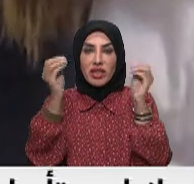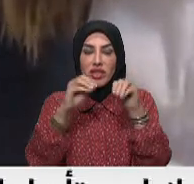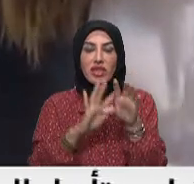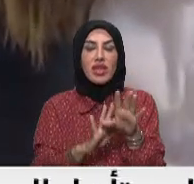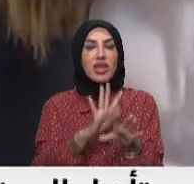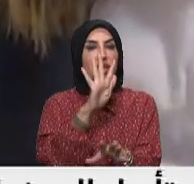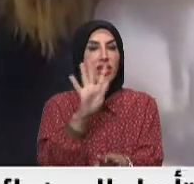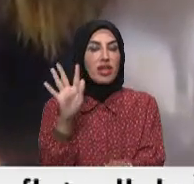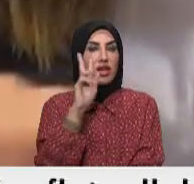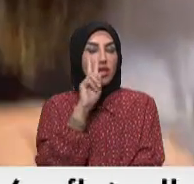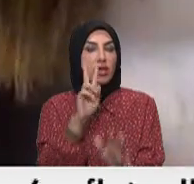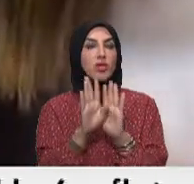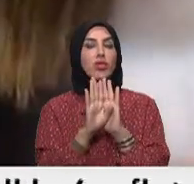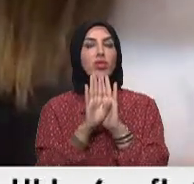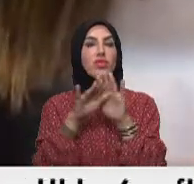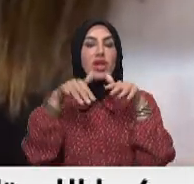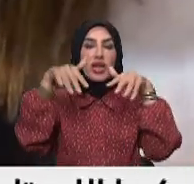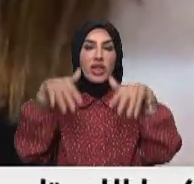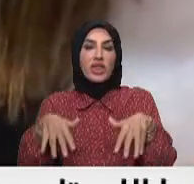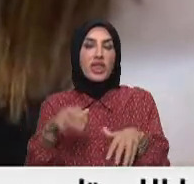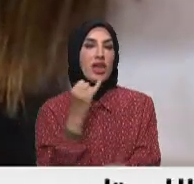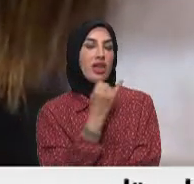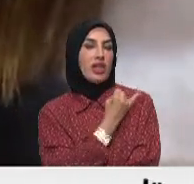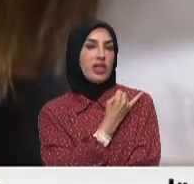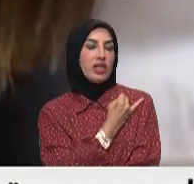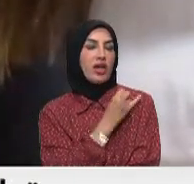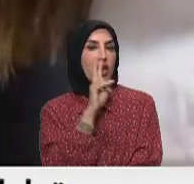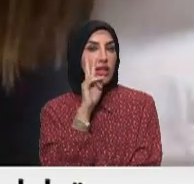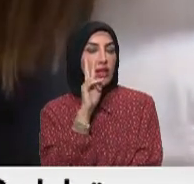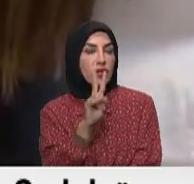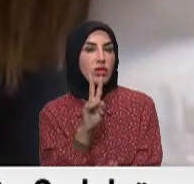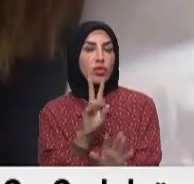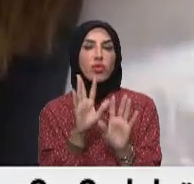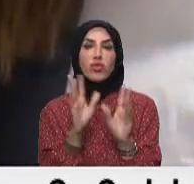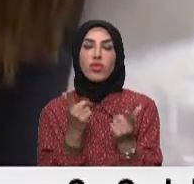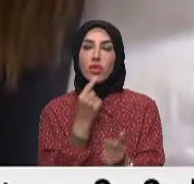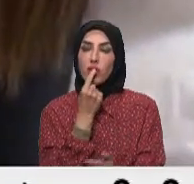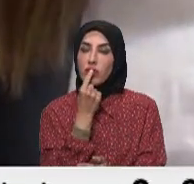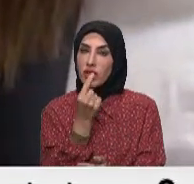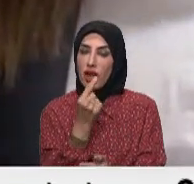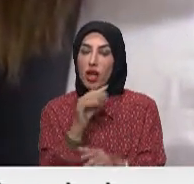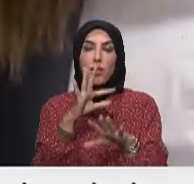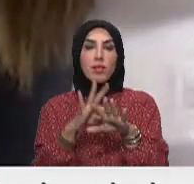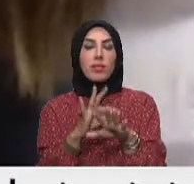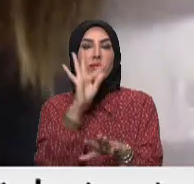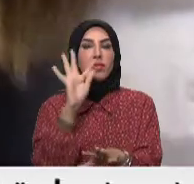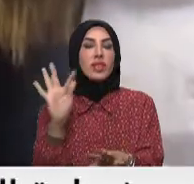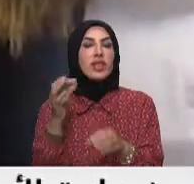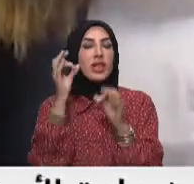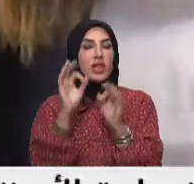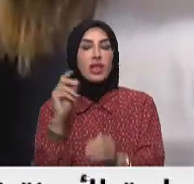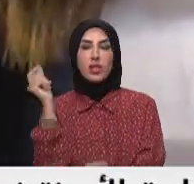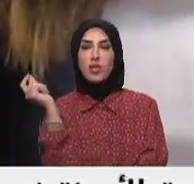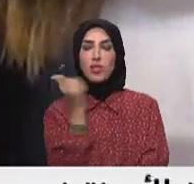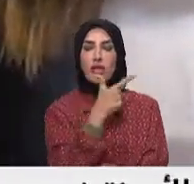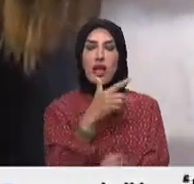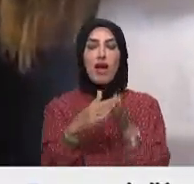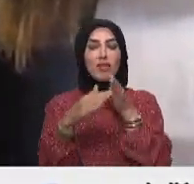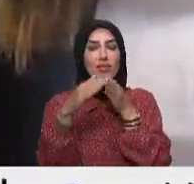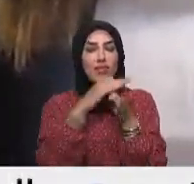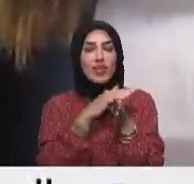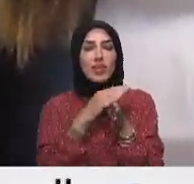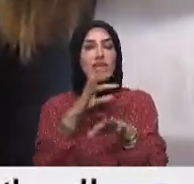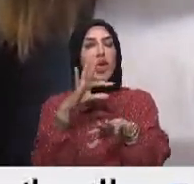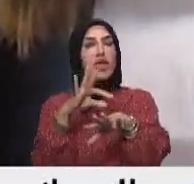جال الدفاع المدني بمقبرات الصوت في هذه المناطق ليطلب من السكان الإخلاء الفوري، نظرا طبعا